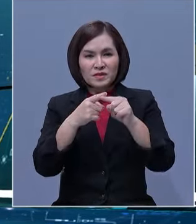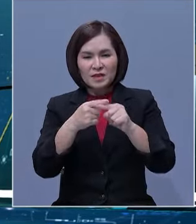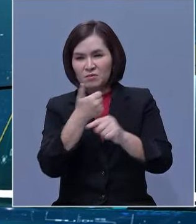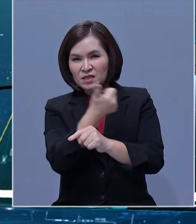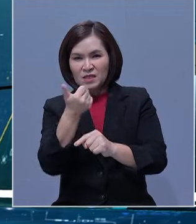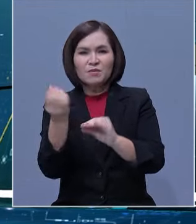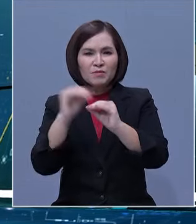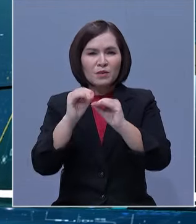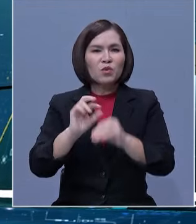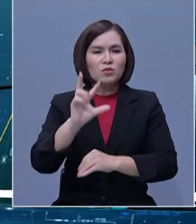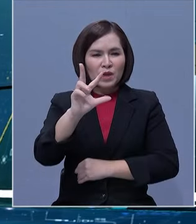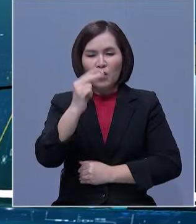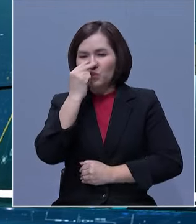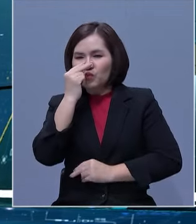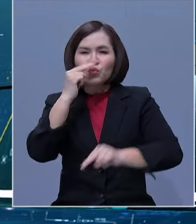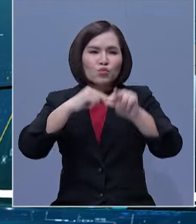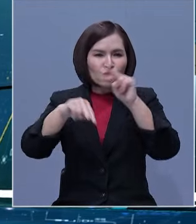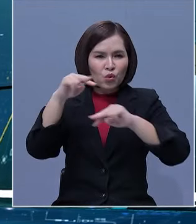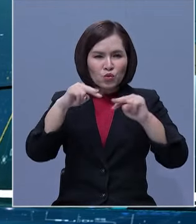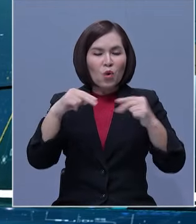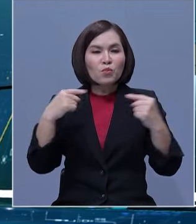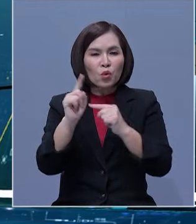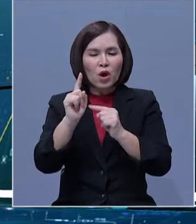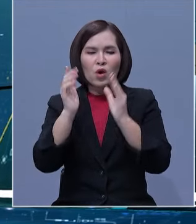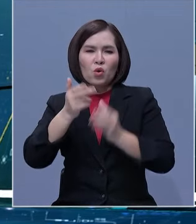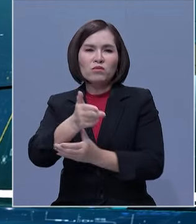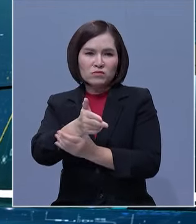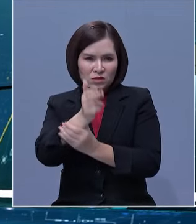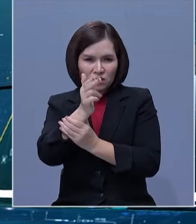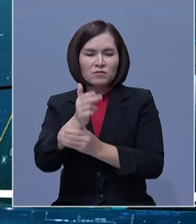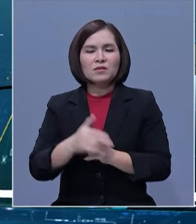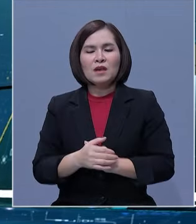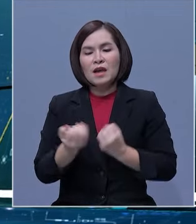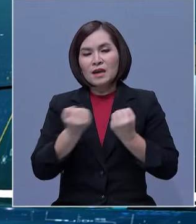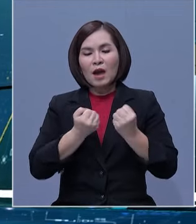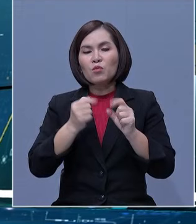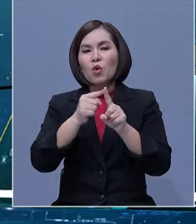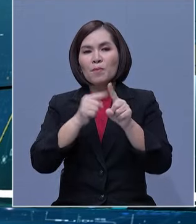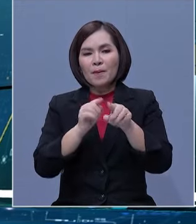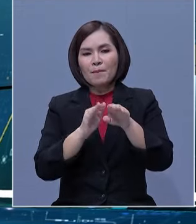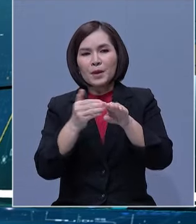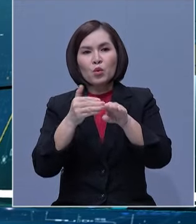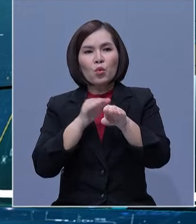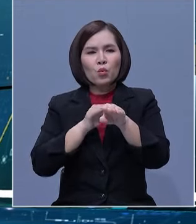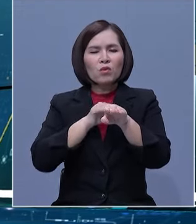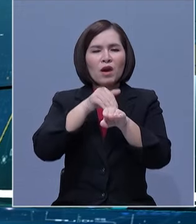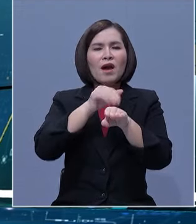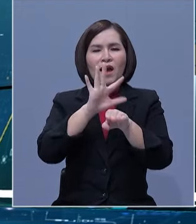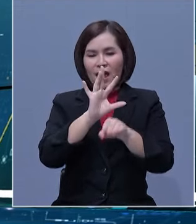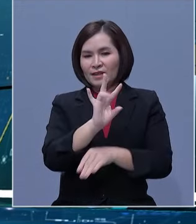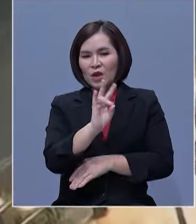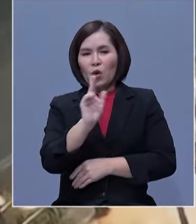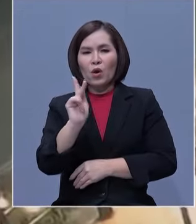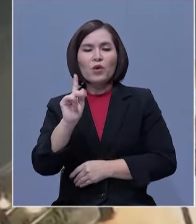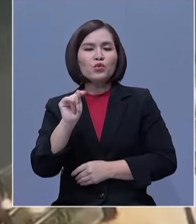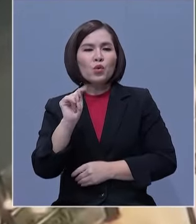ครับแล้วก็จากการตรวจสอบตัวของคนก่อเหตุเนี่ยนะครับขับรถเบนซ์5ประตูทะเบียน7กไก่ทถุ